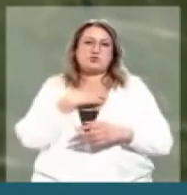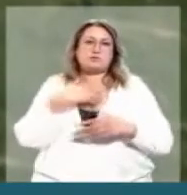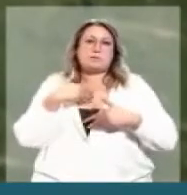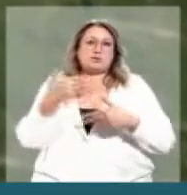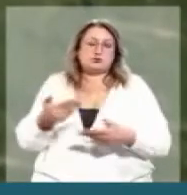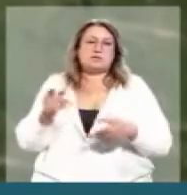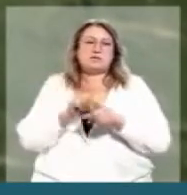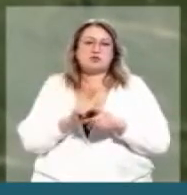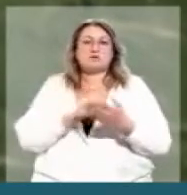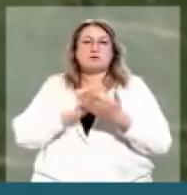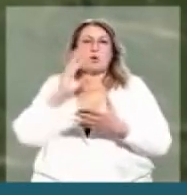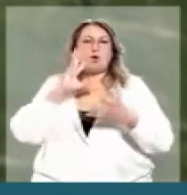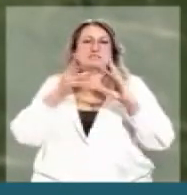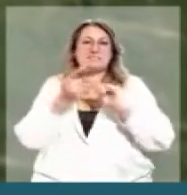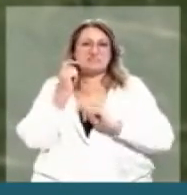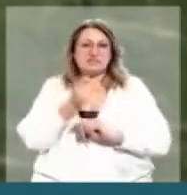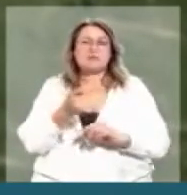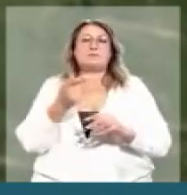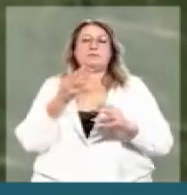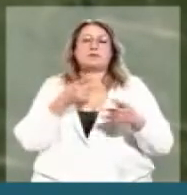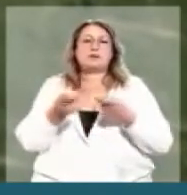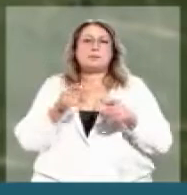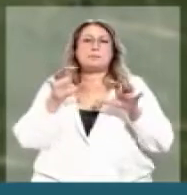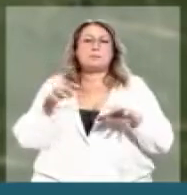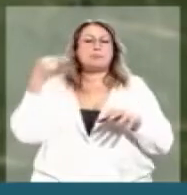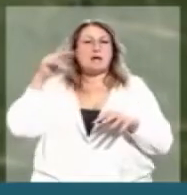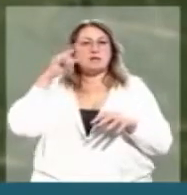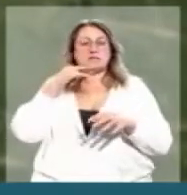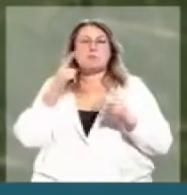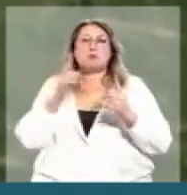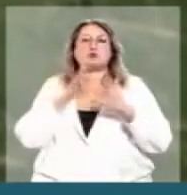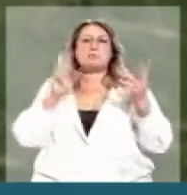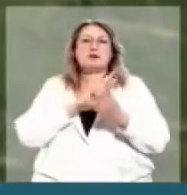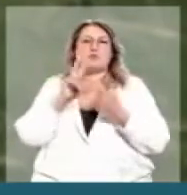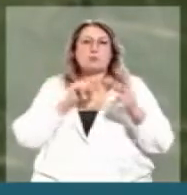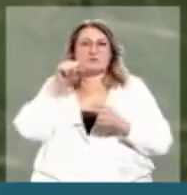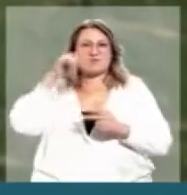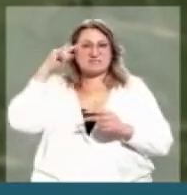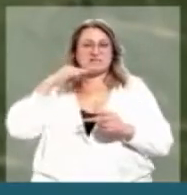инициативы. Он также высоко оценил реализуемые под руководством президента Казахстана масштабные реформы в